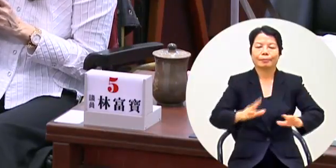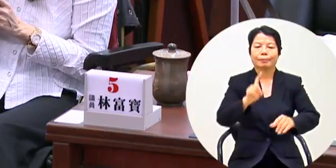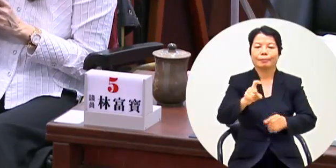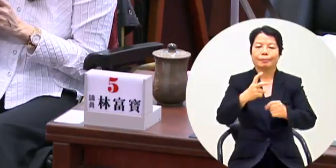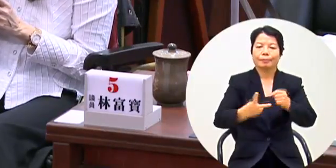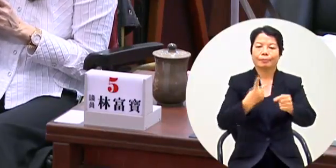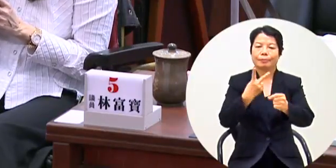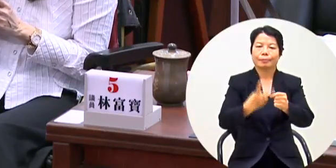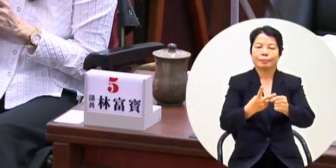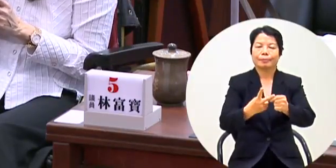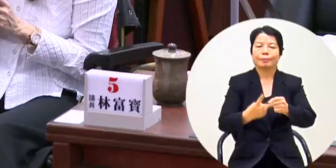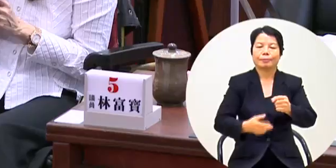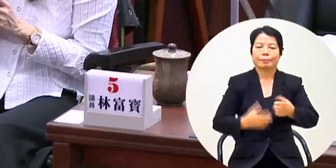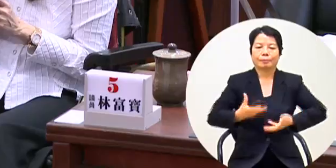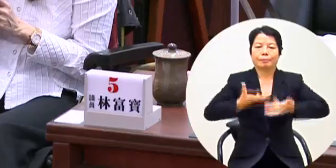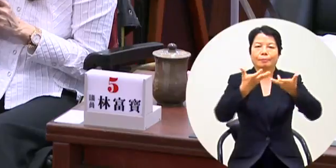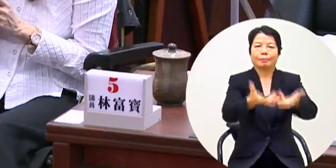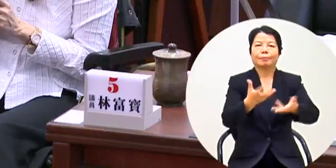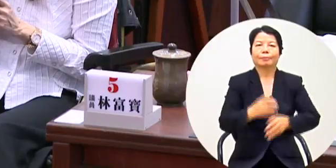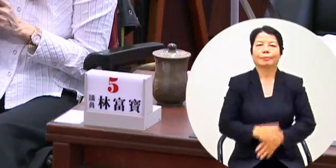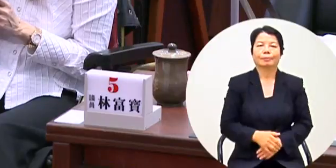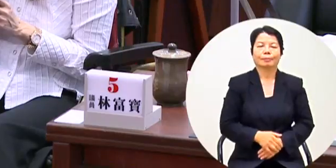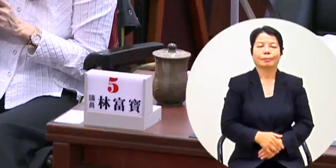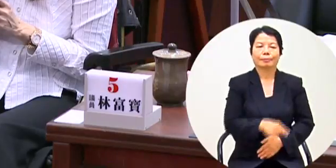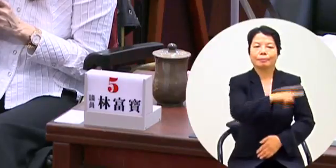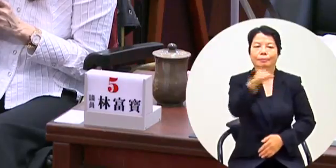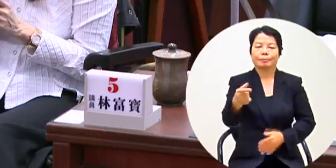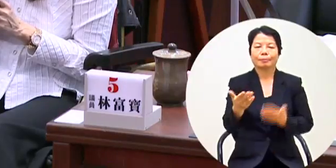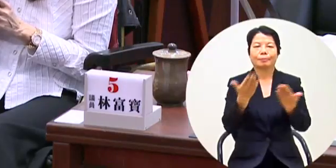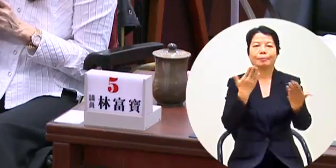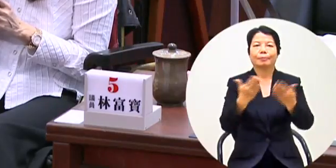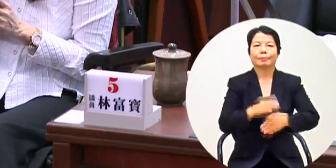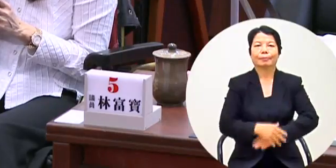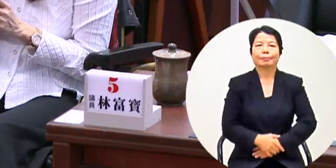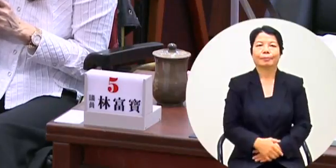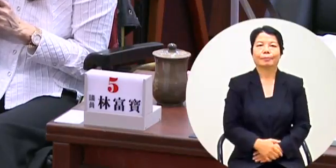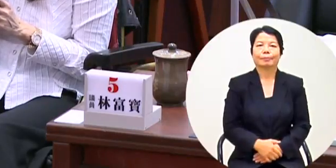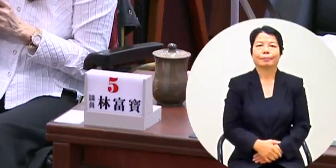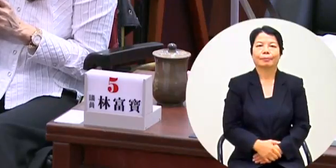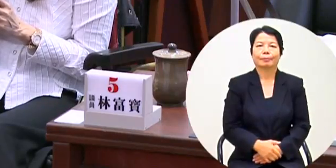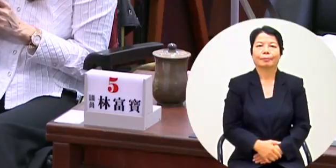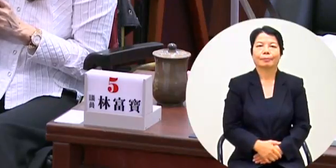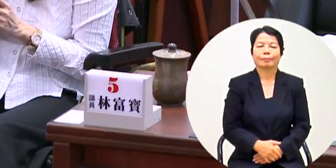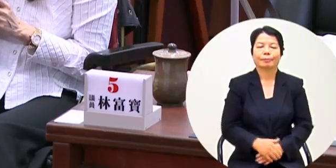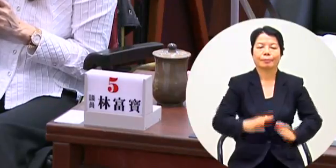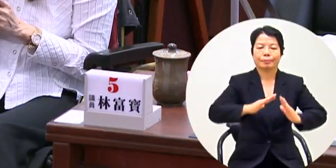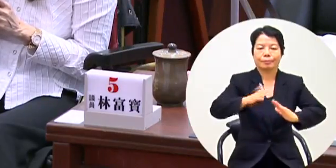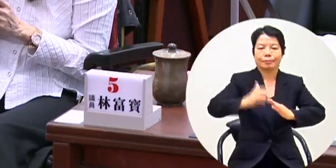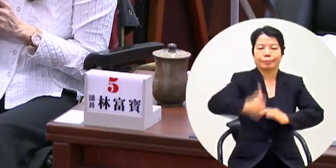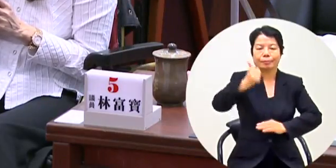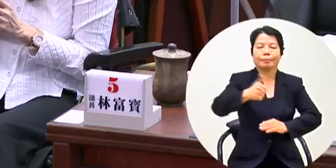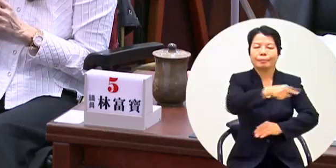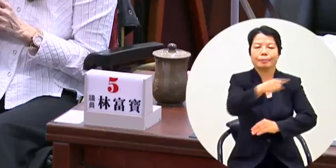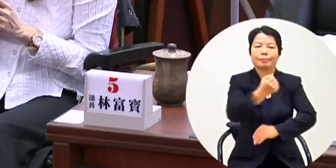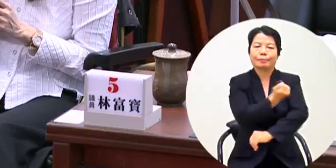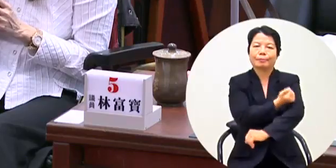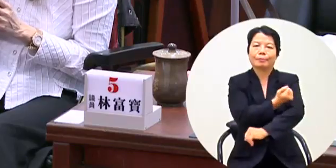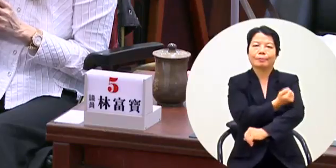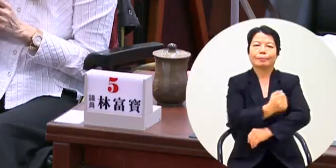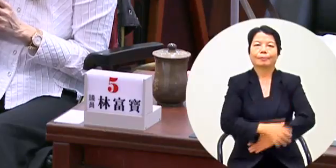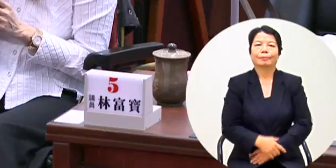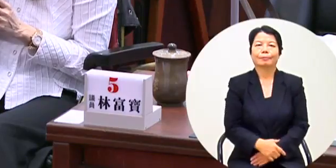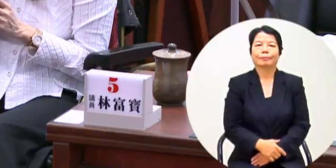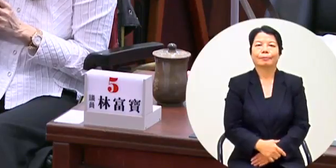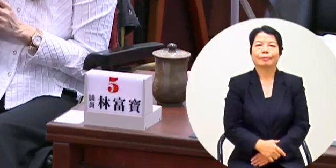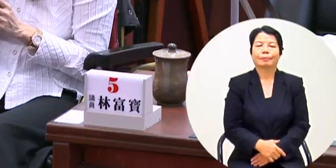信大家有目共睹。那这段时间市长真的辛苦了。我知道每逢到选举的这